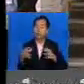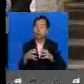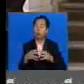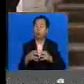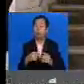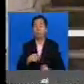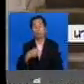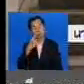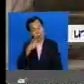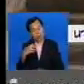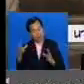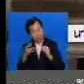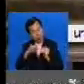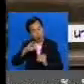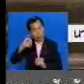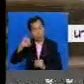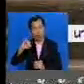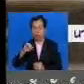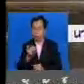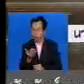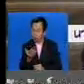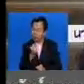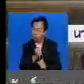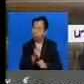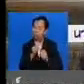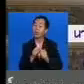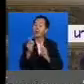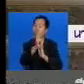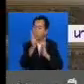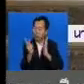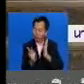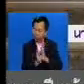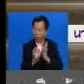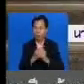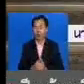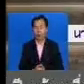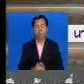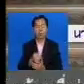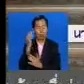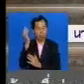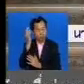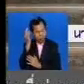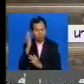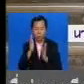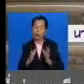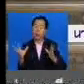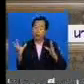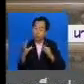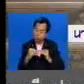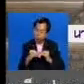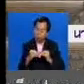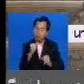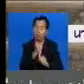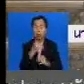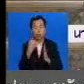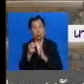งเดือนมิถุนายนว่าขอให้มีการเคลื่อนไหวภายใต้กรอบรัฐธรรมนูญพร้อมกับเชื่อว่าผู้ที่มาร่วมชุมนุมไม่ต้องการท